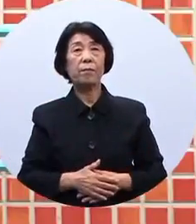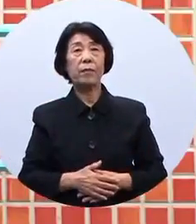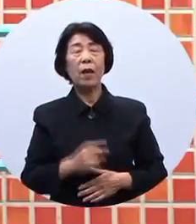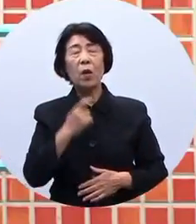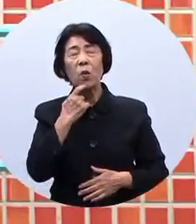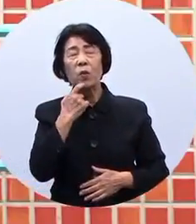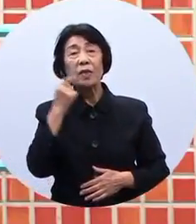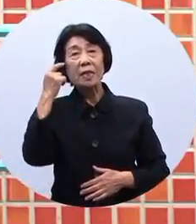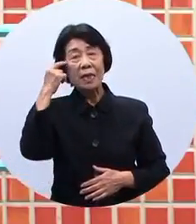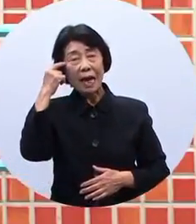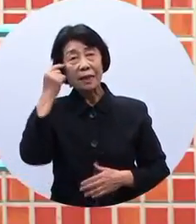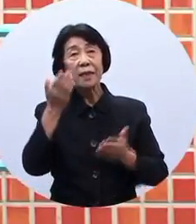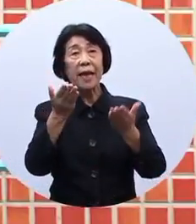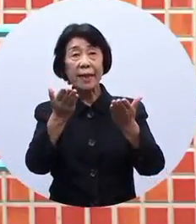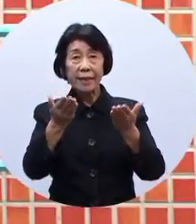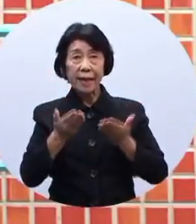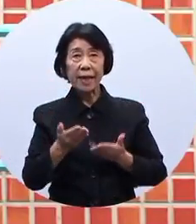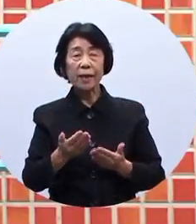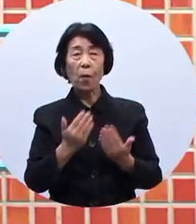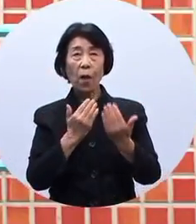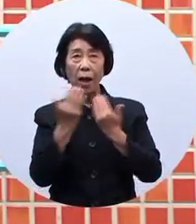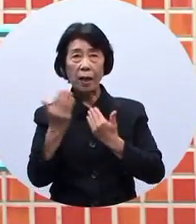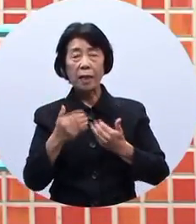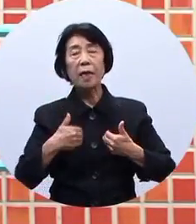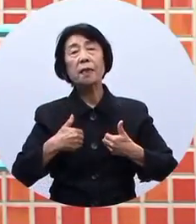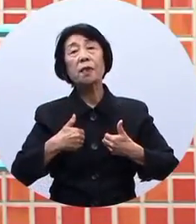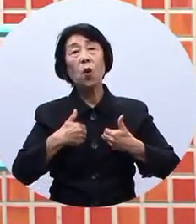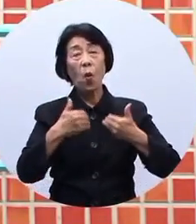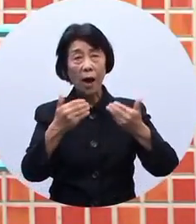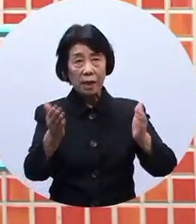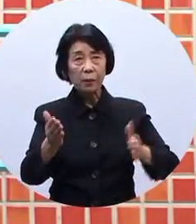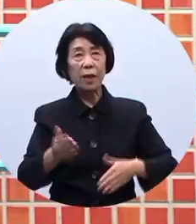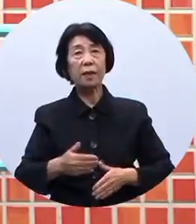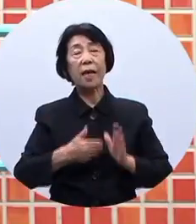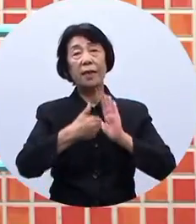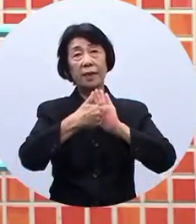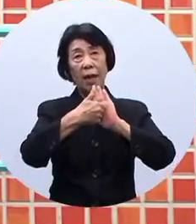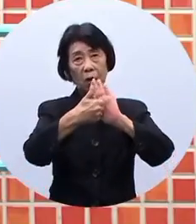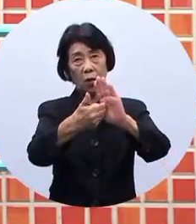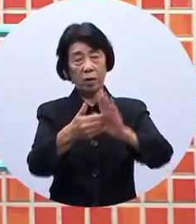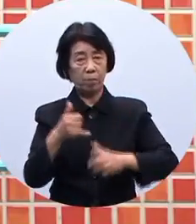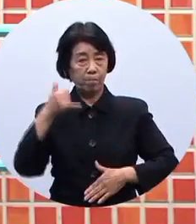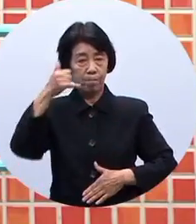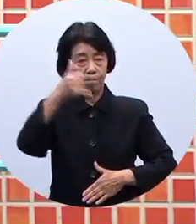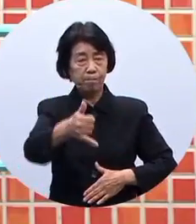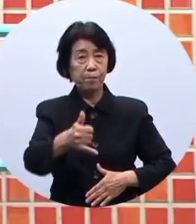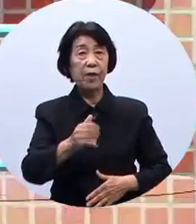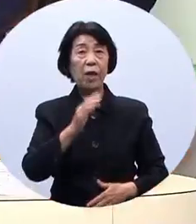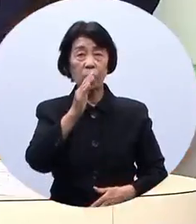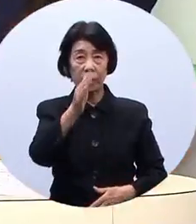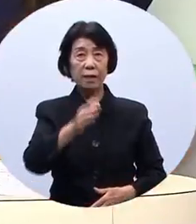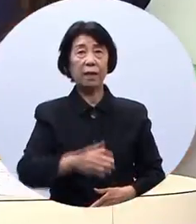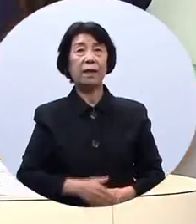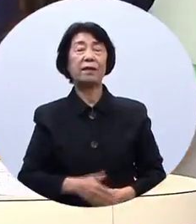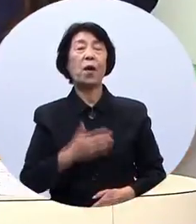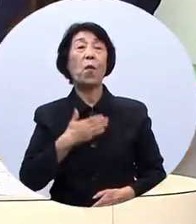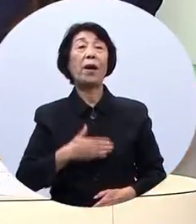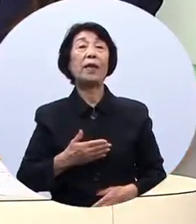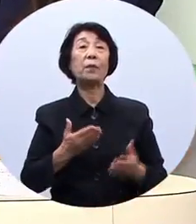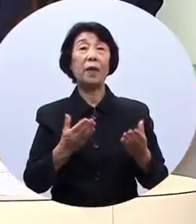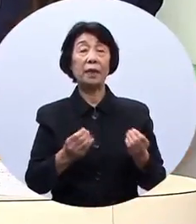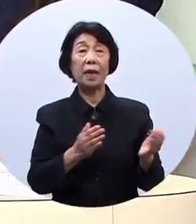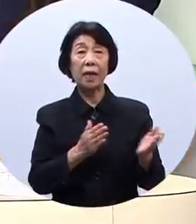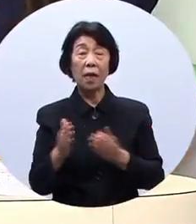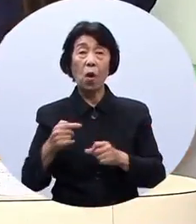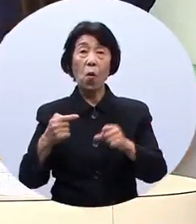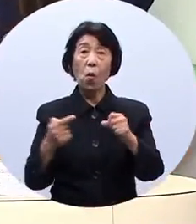不審に感じていただいて、きっぱりと必要ありませんと断って電話を切ってください。 わかりました。では